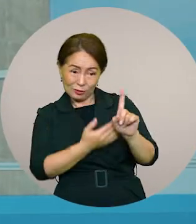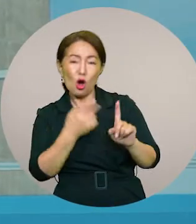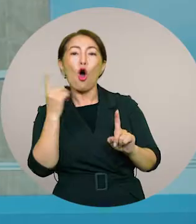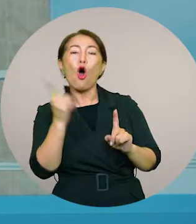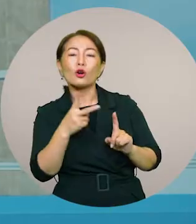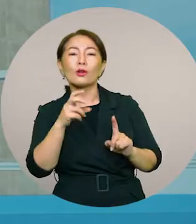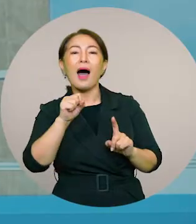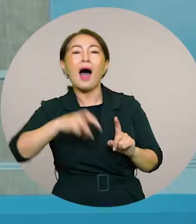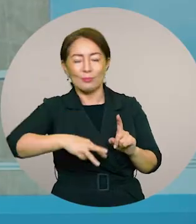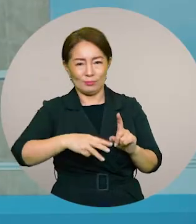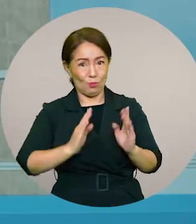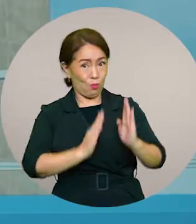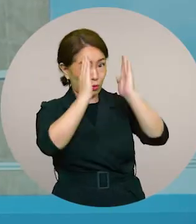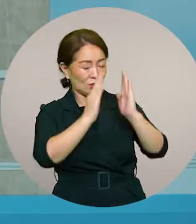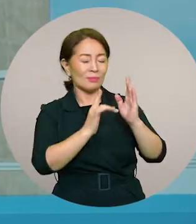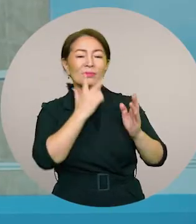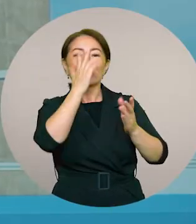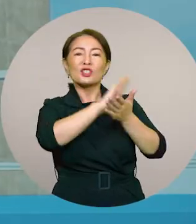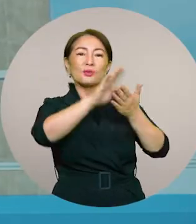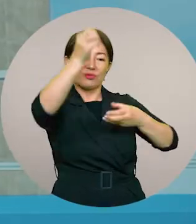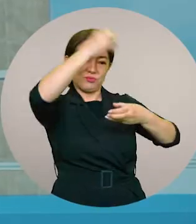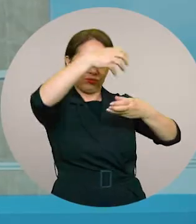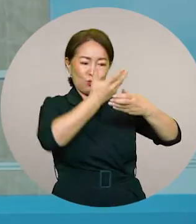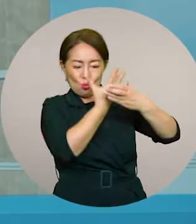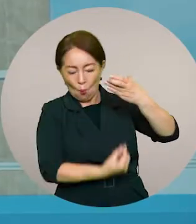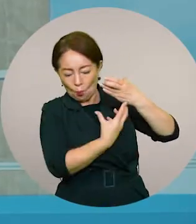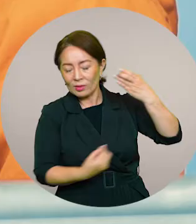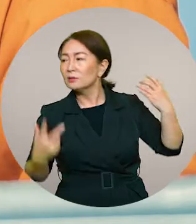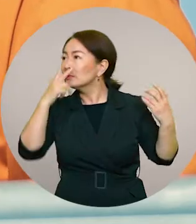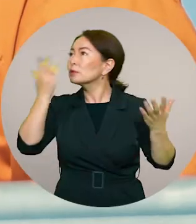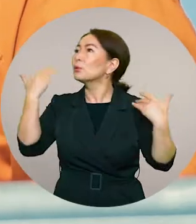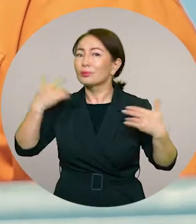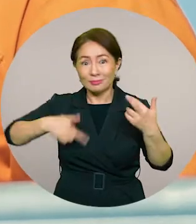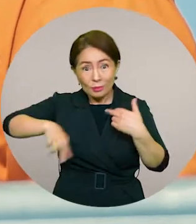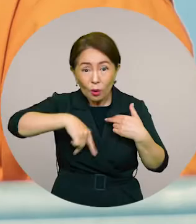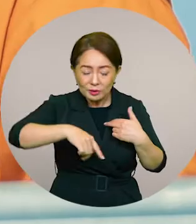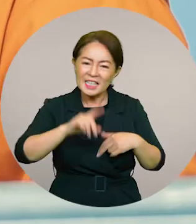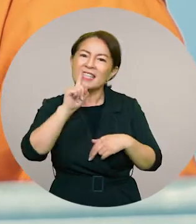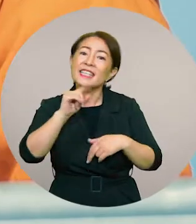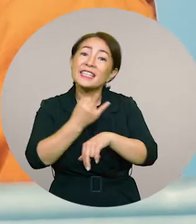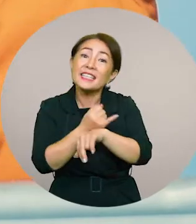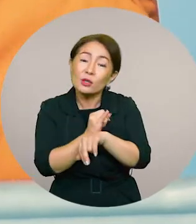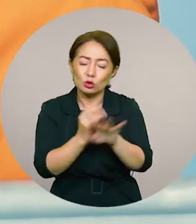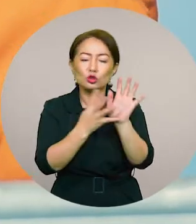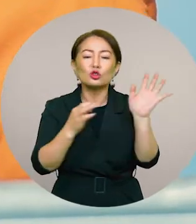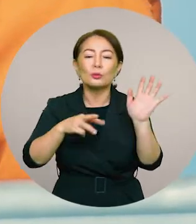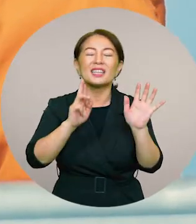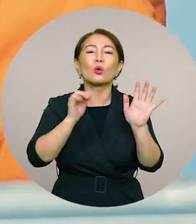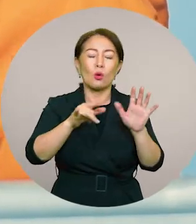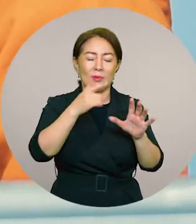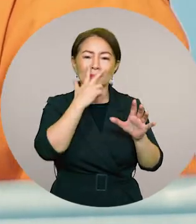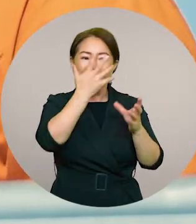2 дугаар бусаа ам нь бас үндсэн одоо агаар оруулах байгууламж нь бас болдог, үүрэг гүйцэтгэдэг. Тэгээд секундэд бол нэг 900 м3